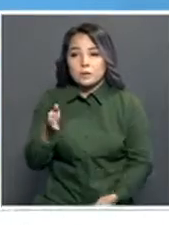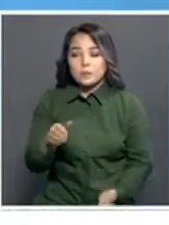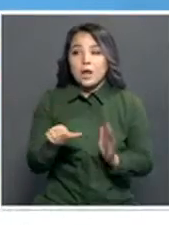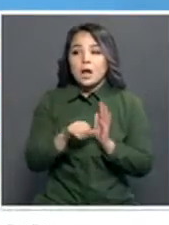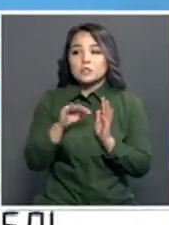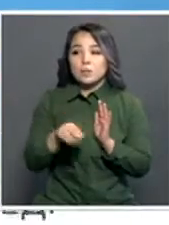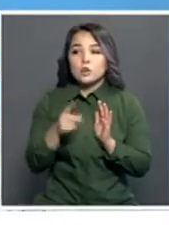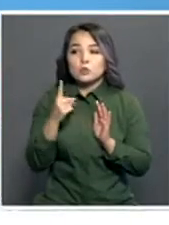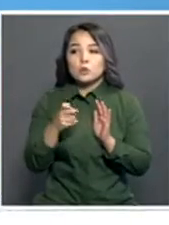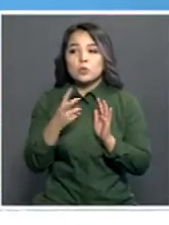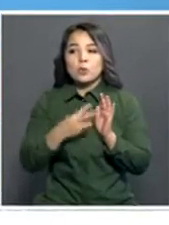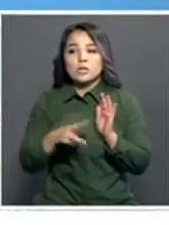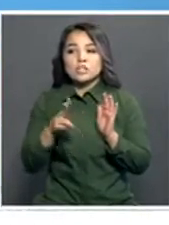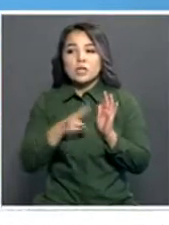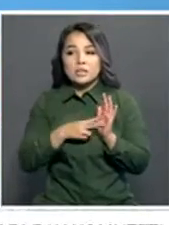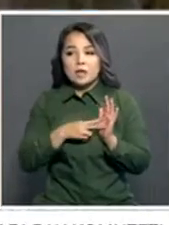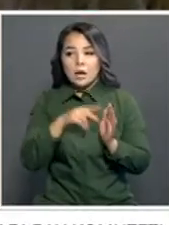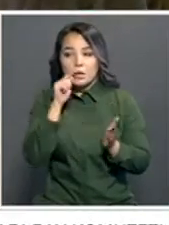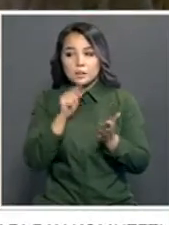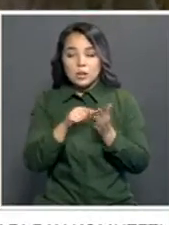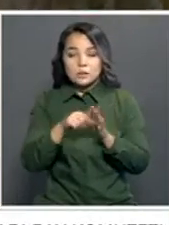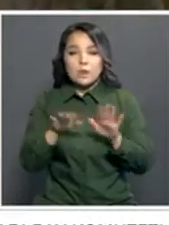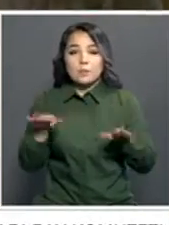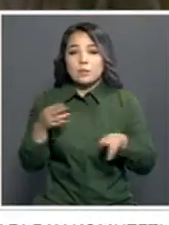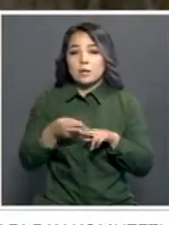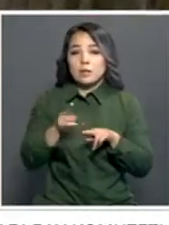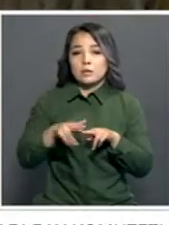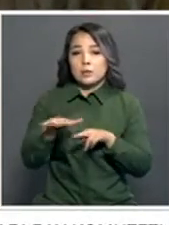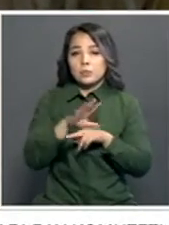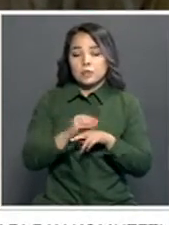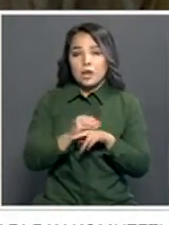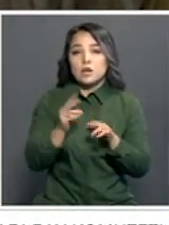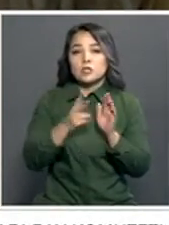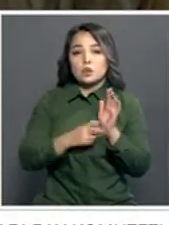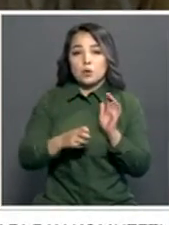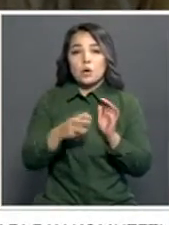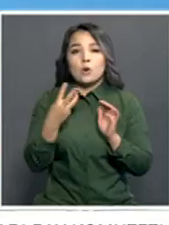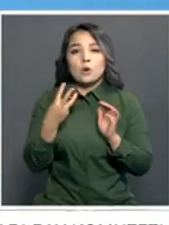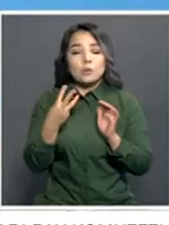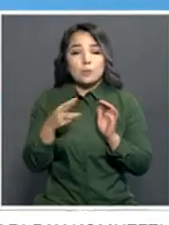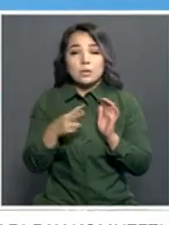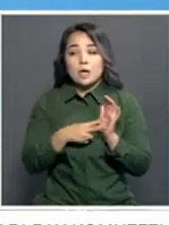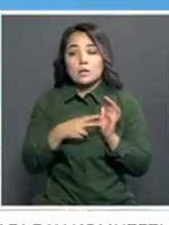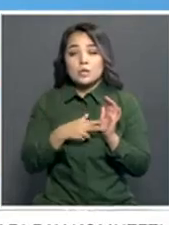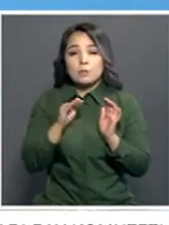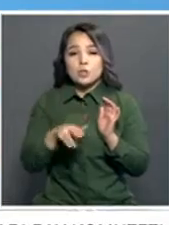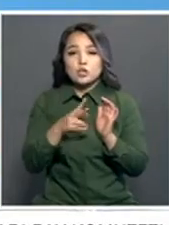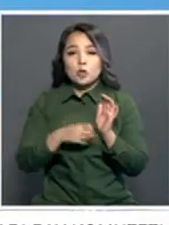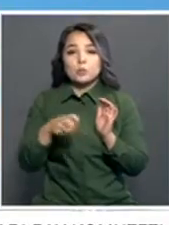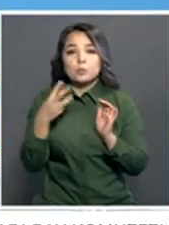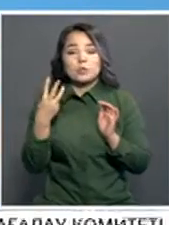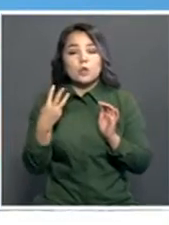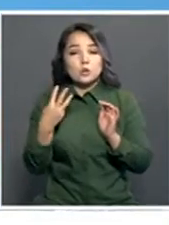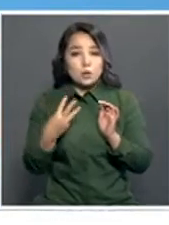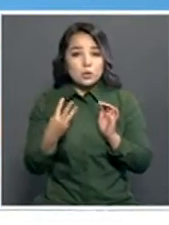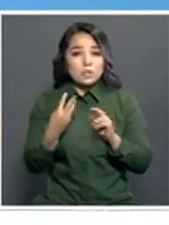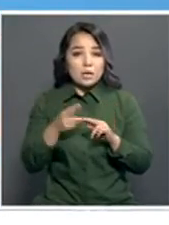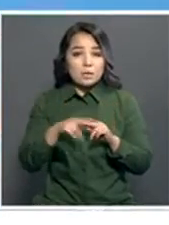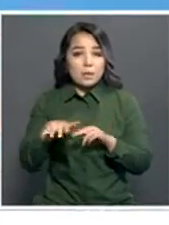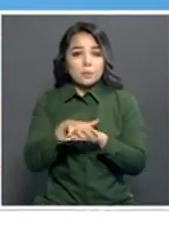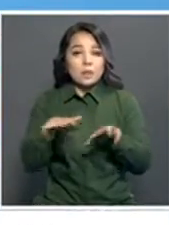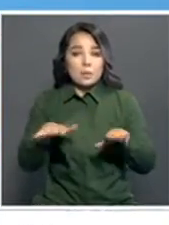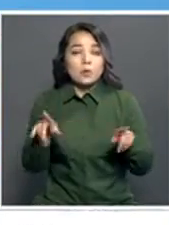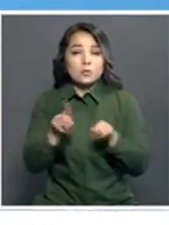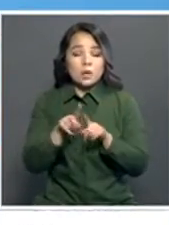6137 бас құс өлді. 873 мың доза вакцина әкелінді. Осы аумақтарға